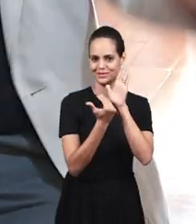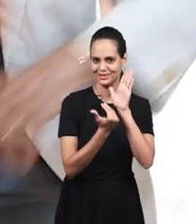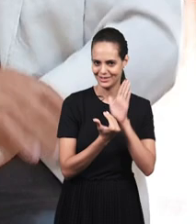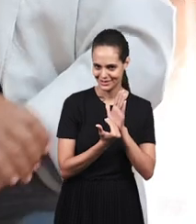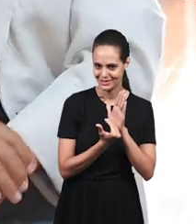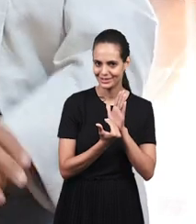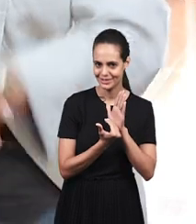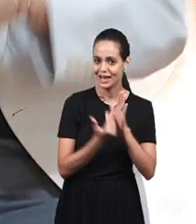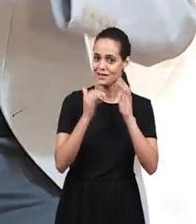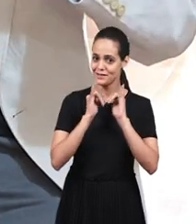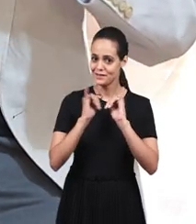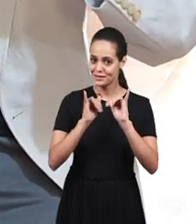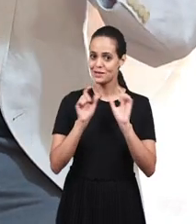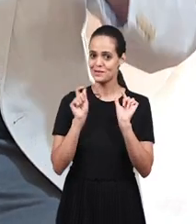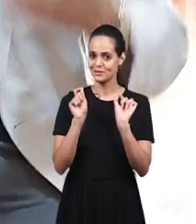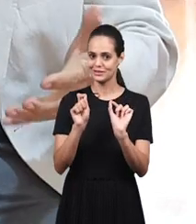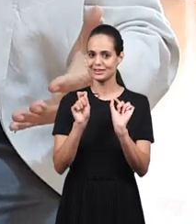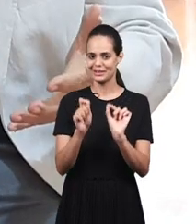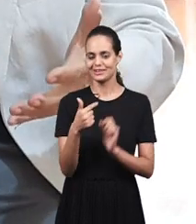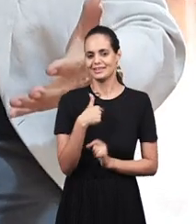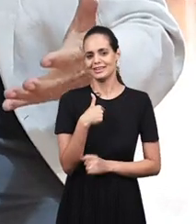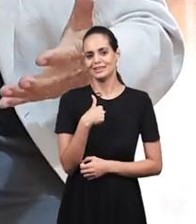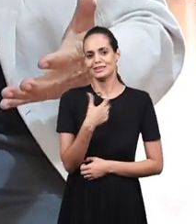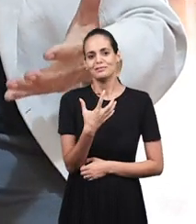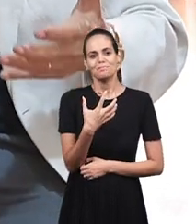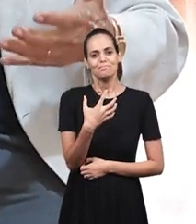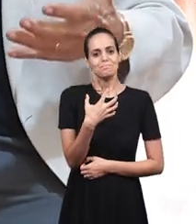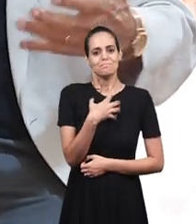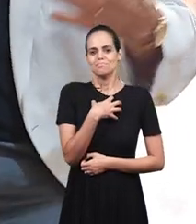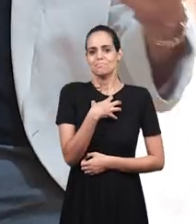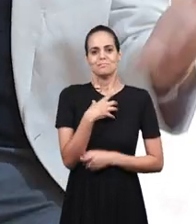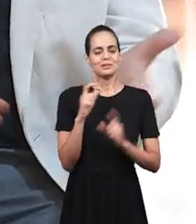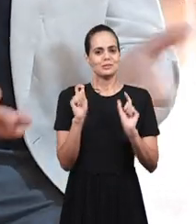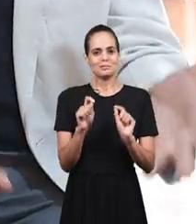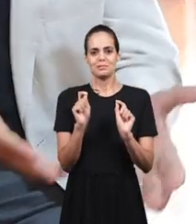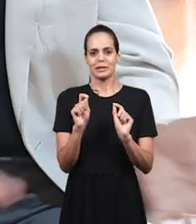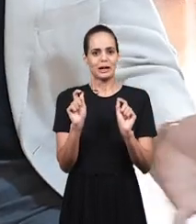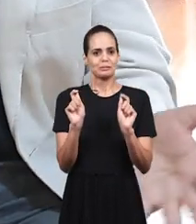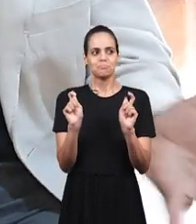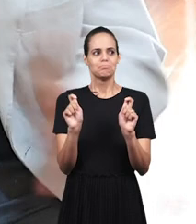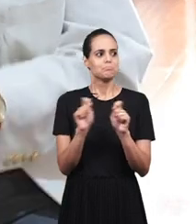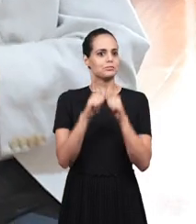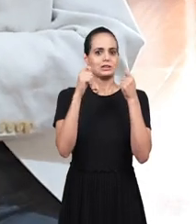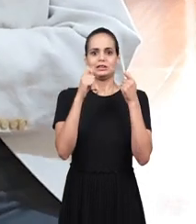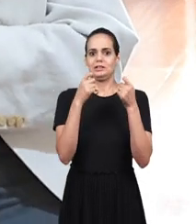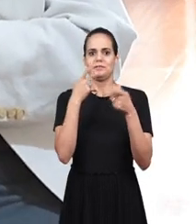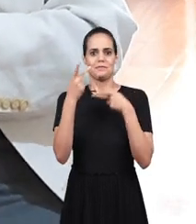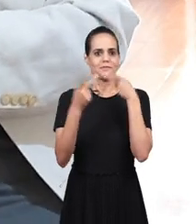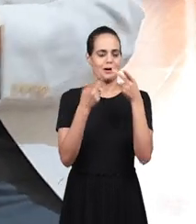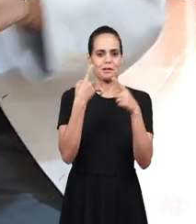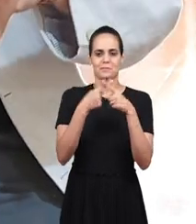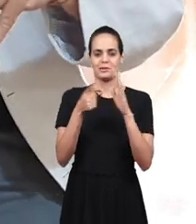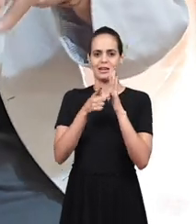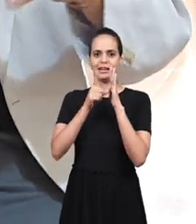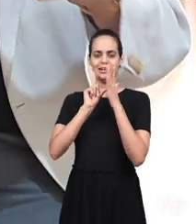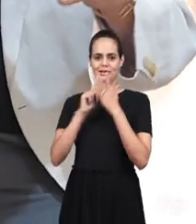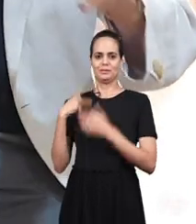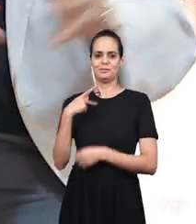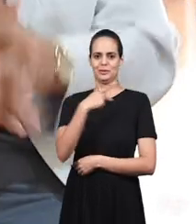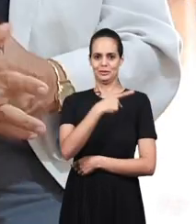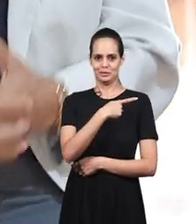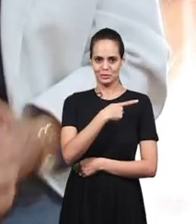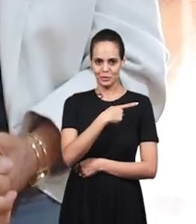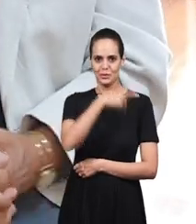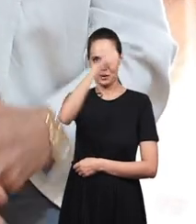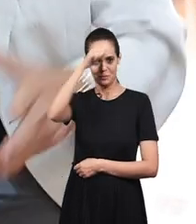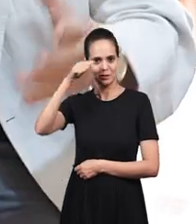je remercie la gentillesse d'avoir été invité de participer de cette programmation en disant le suivant.